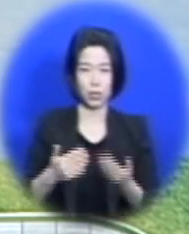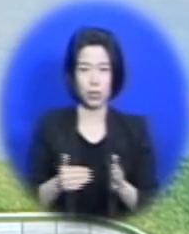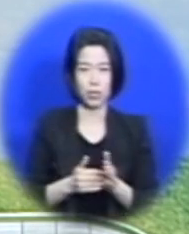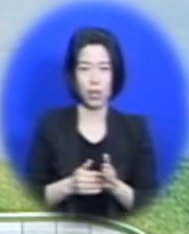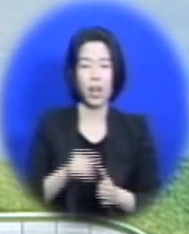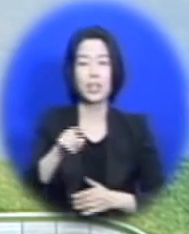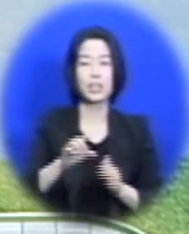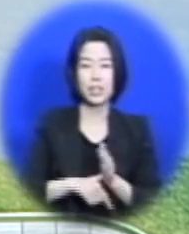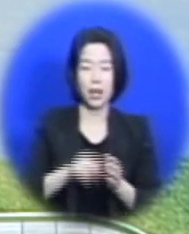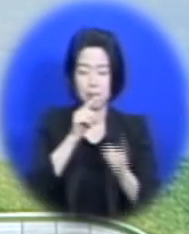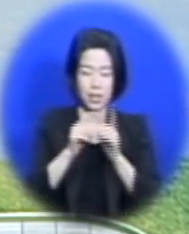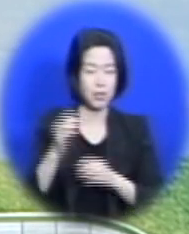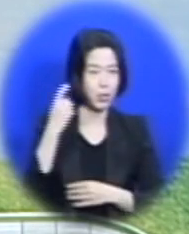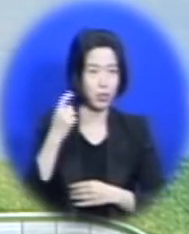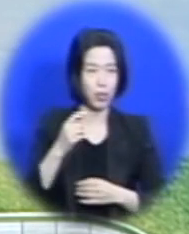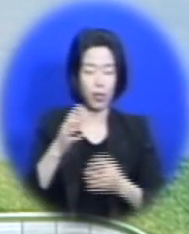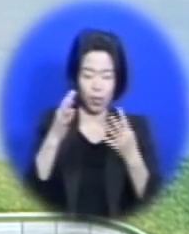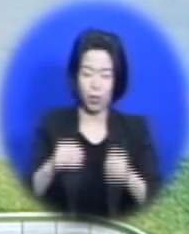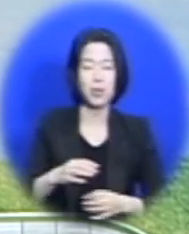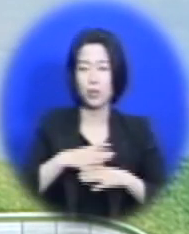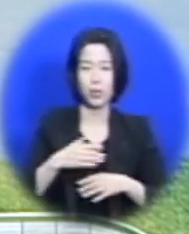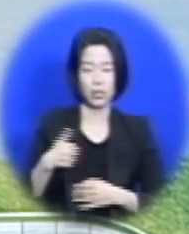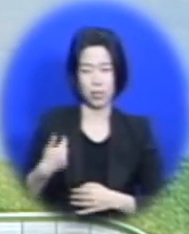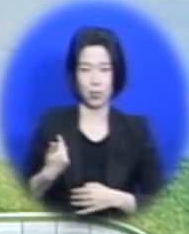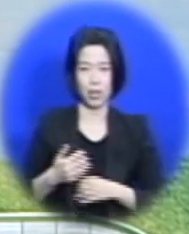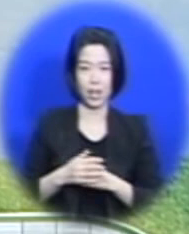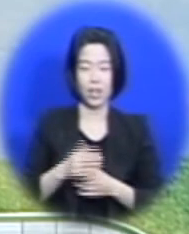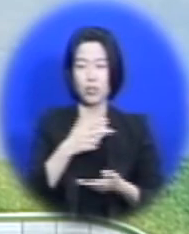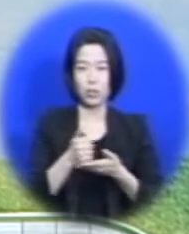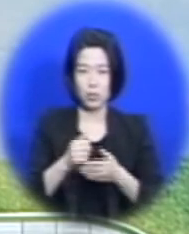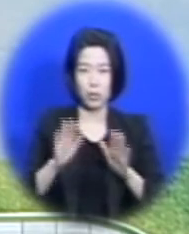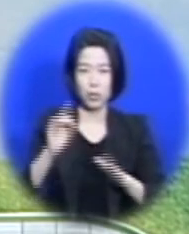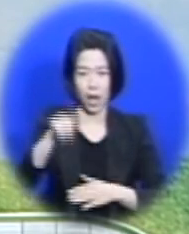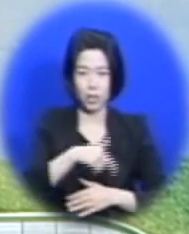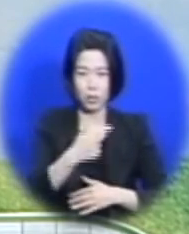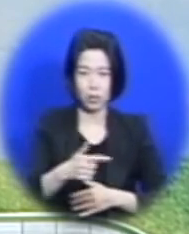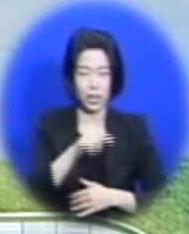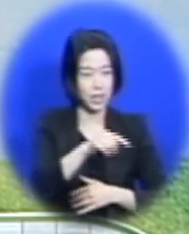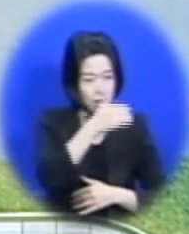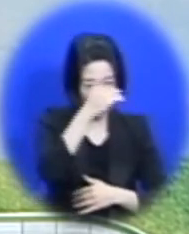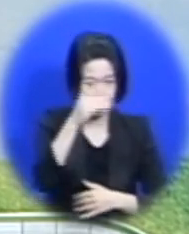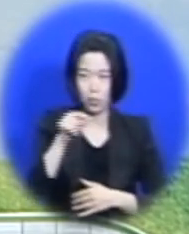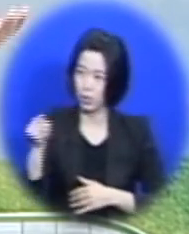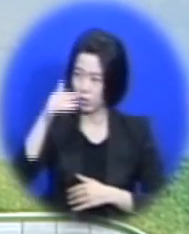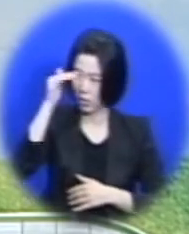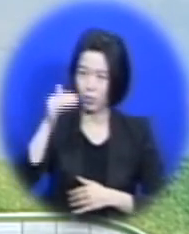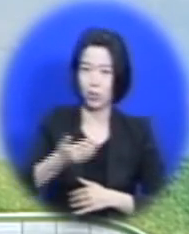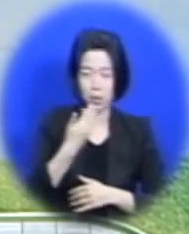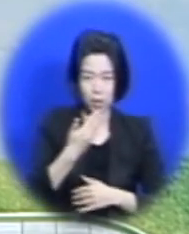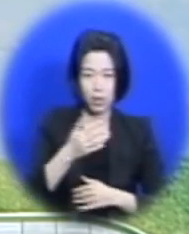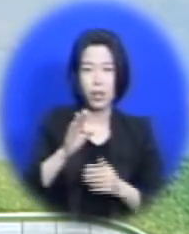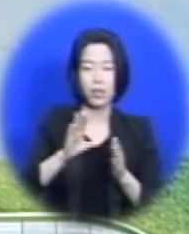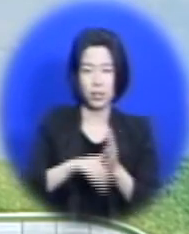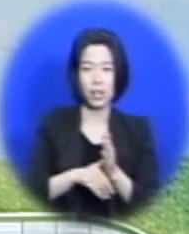제가 그때 그 말씀을 읽고 얼마나 놀랐는지 아십니까? 주님이 오늘 하루 종일 이렇게 둘러보고 또 저렇게 음식을 먹을